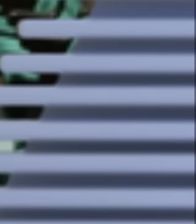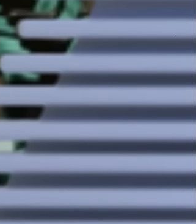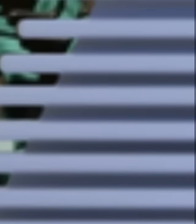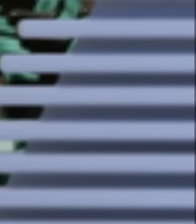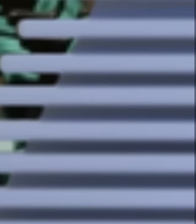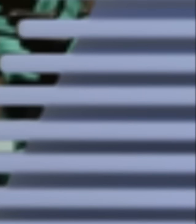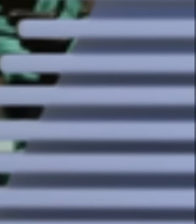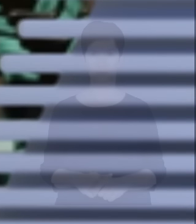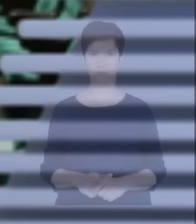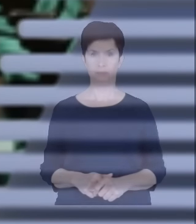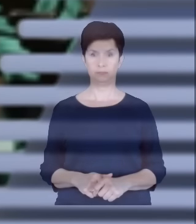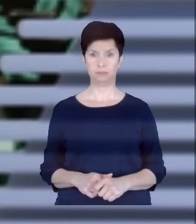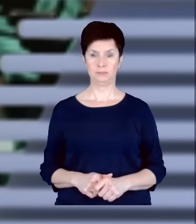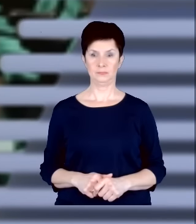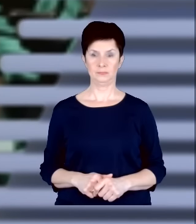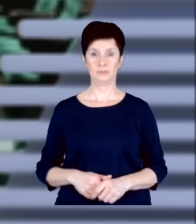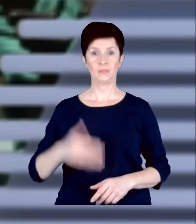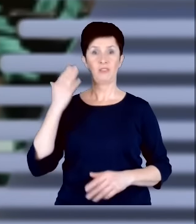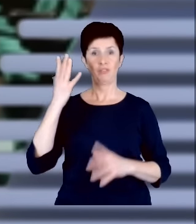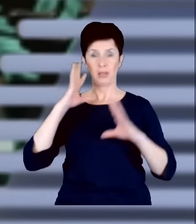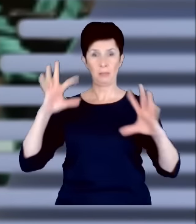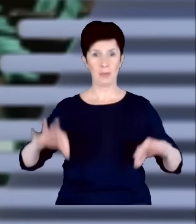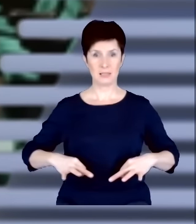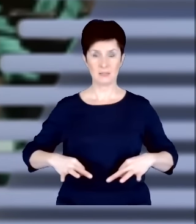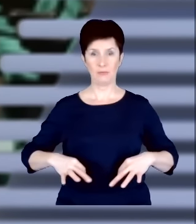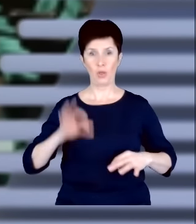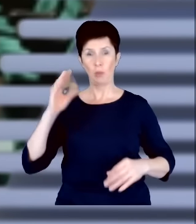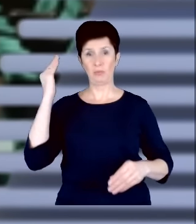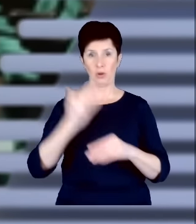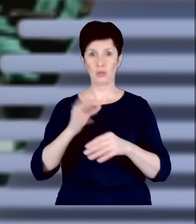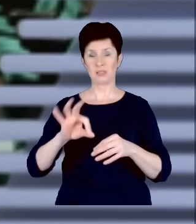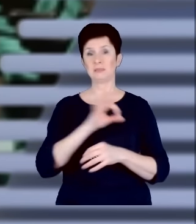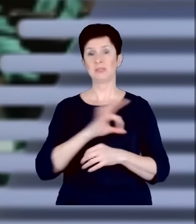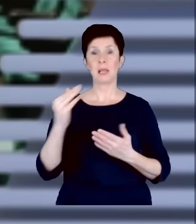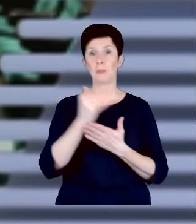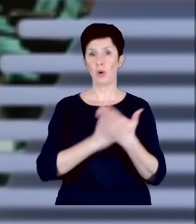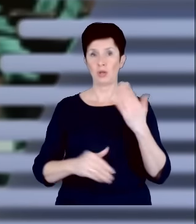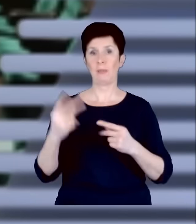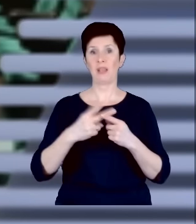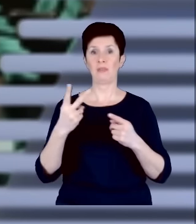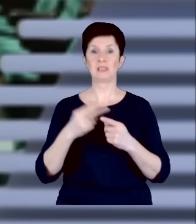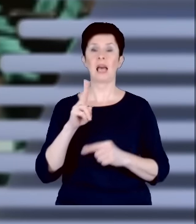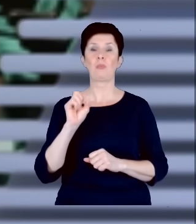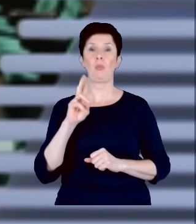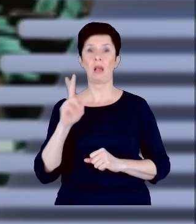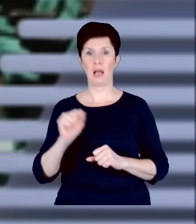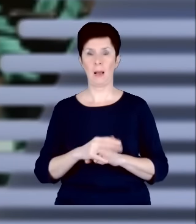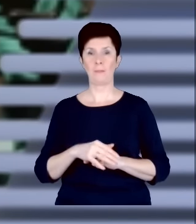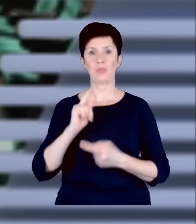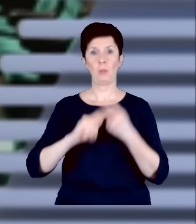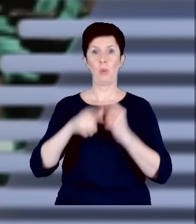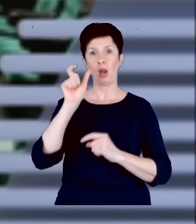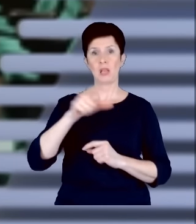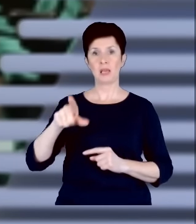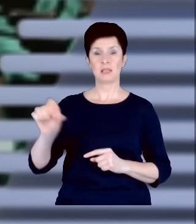Witam Państwa bardzo serdecznie. Dobry wieczór. Katarzyna Górska. Trwa specjalne wydanie programu Telewizji Republika. Politycy jako pierwsi